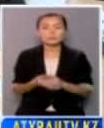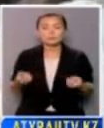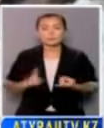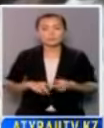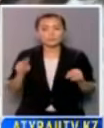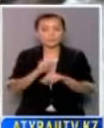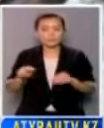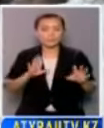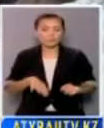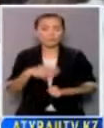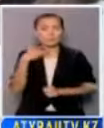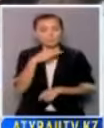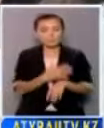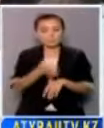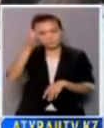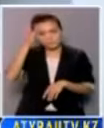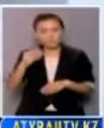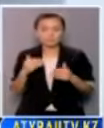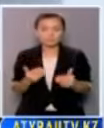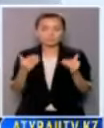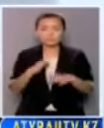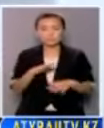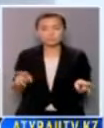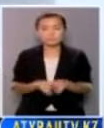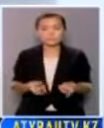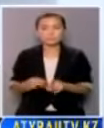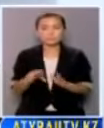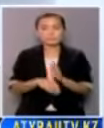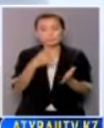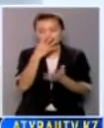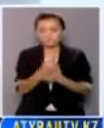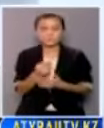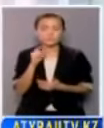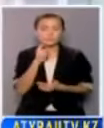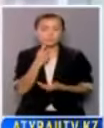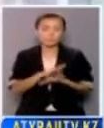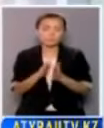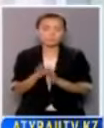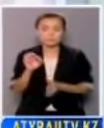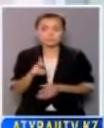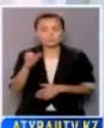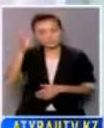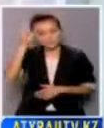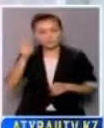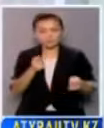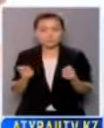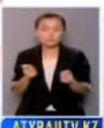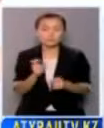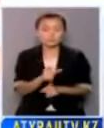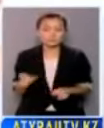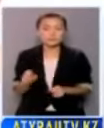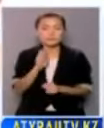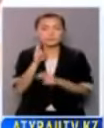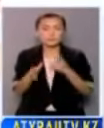байланысты оқу орындарының көпшілігі білім ақысын көтермеді. Десе де оның өзі қалтаға ауыр тиіп тұр деп облыстық білім басқармасына